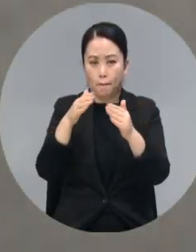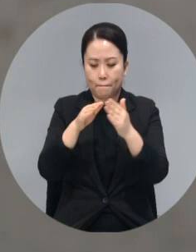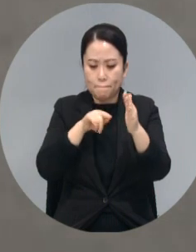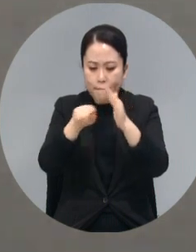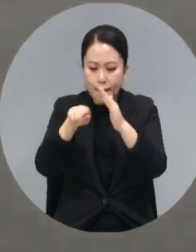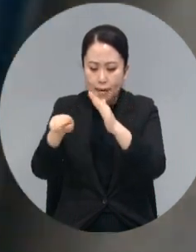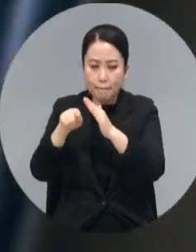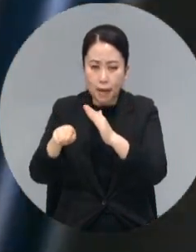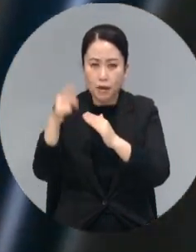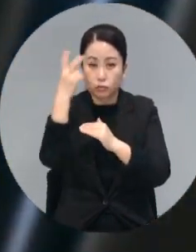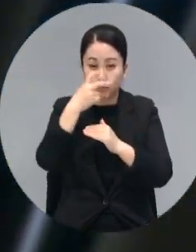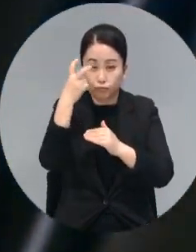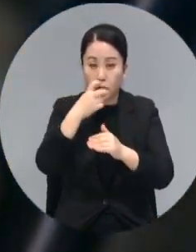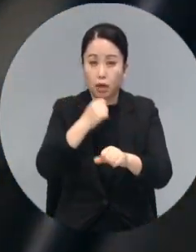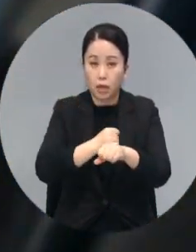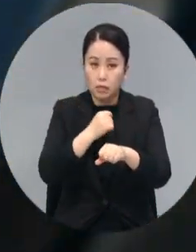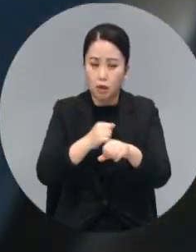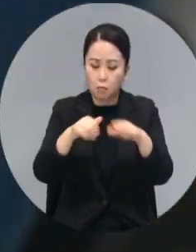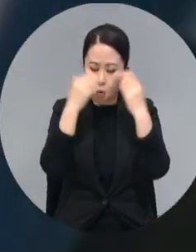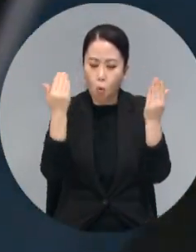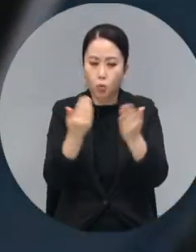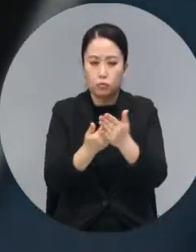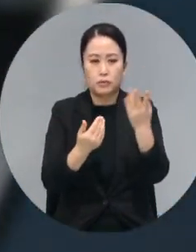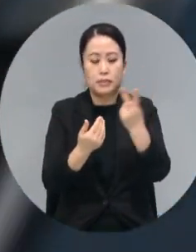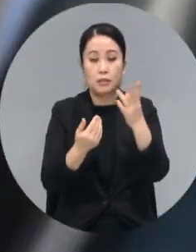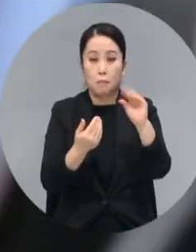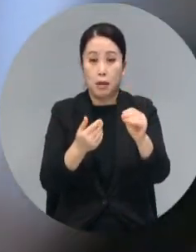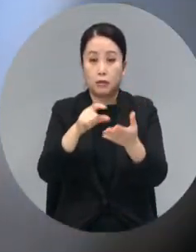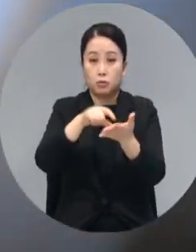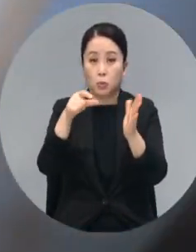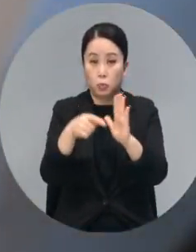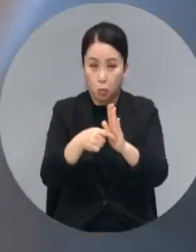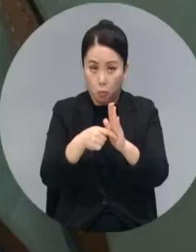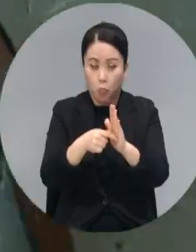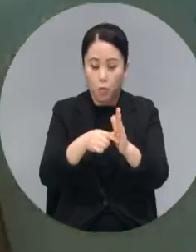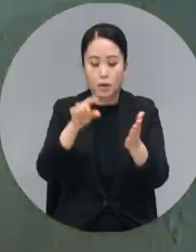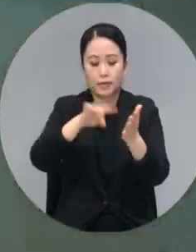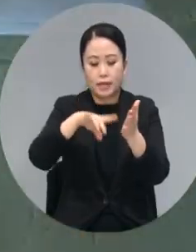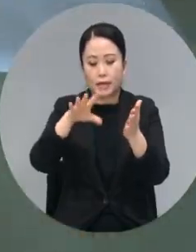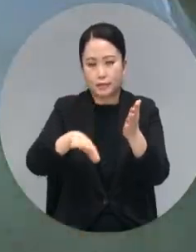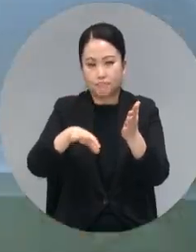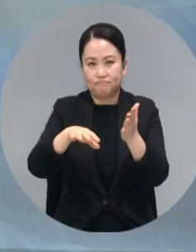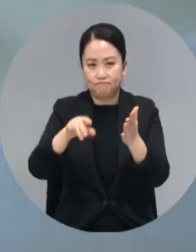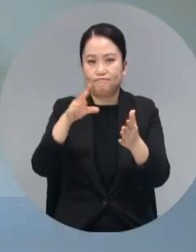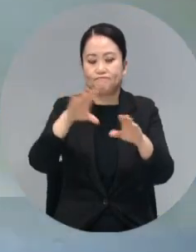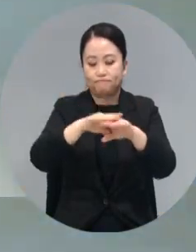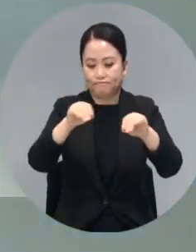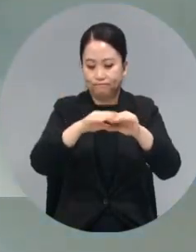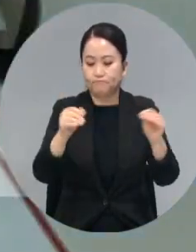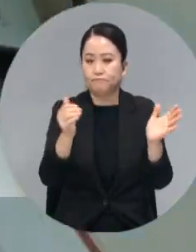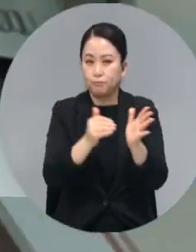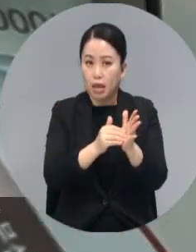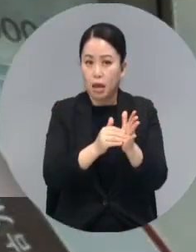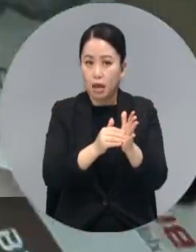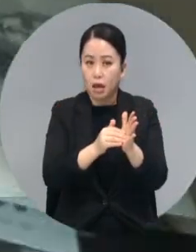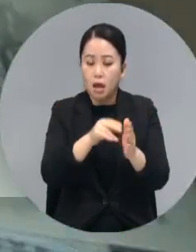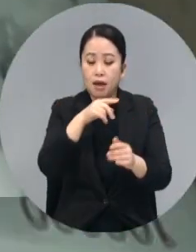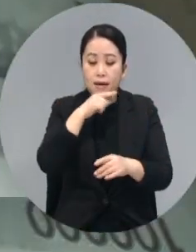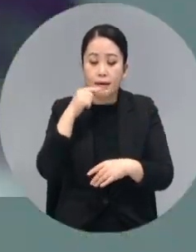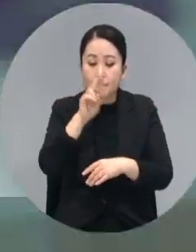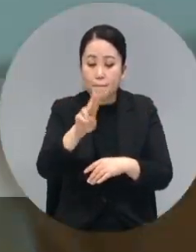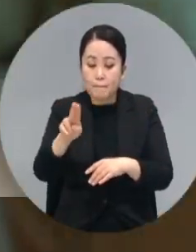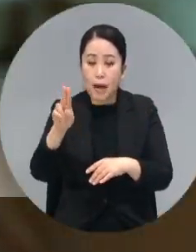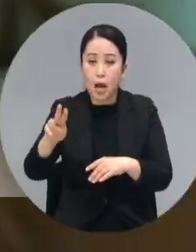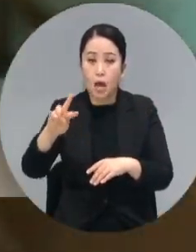부산시는 모두 2천만 원 상당을 찾아 세입 처리했습니다. 그동안 압류를 해놓고도 현금화하지 못했던